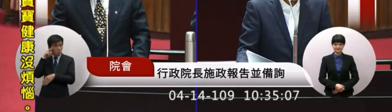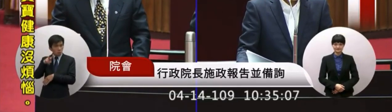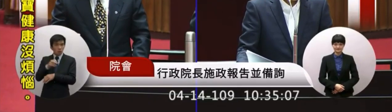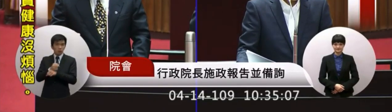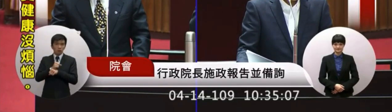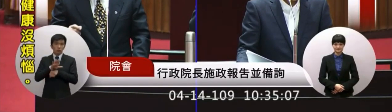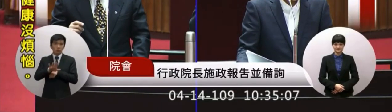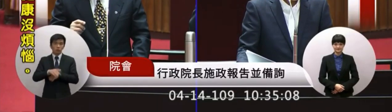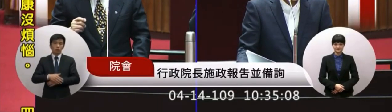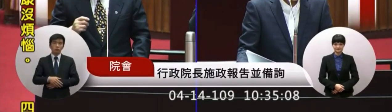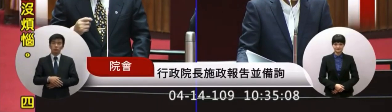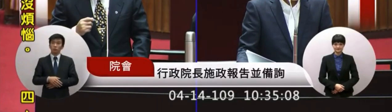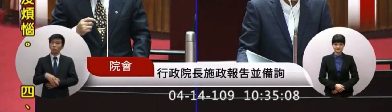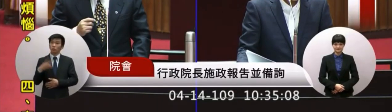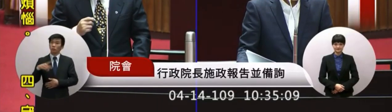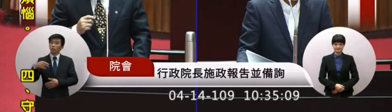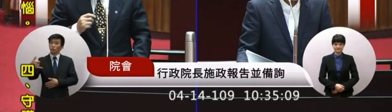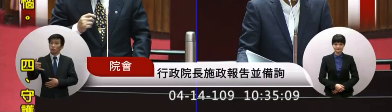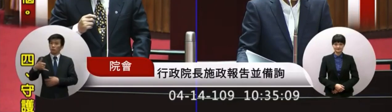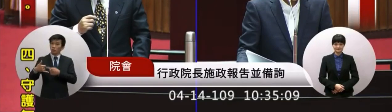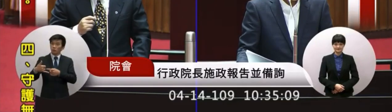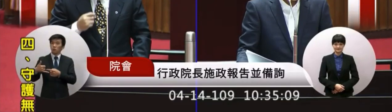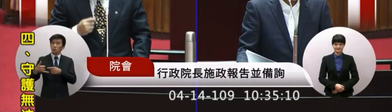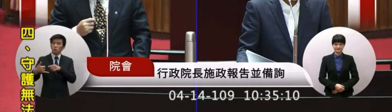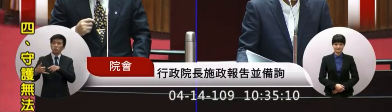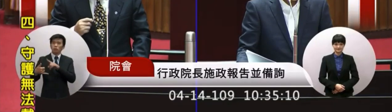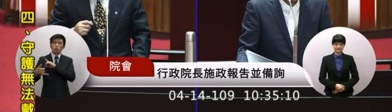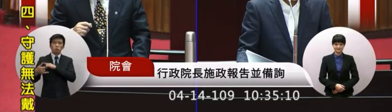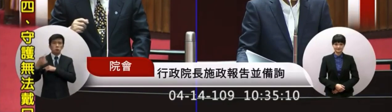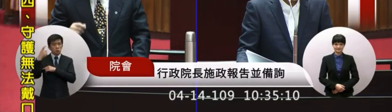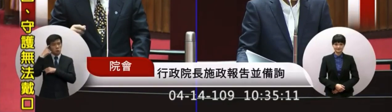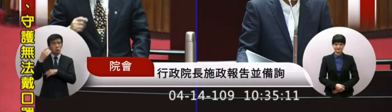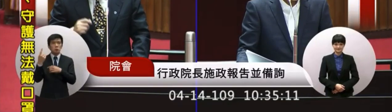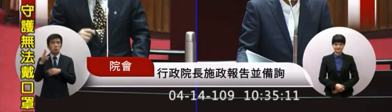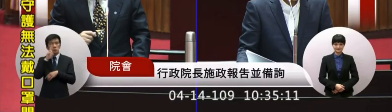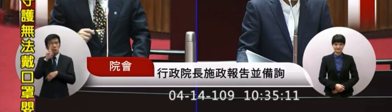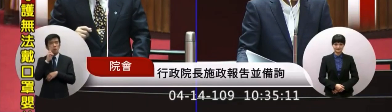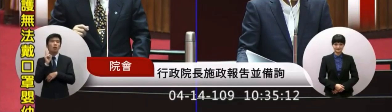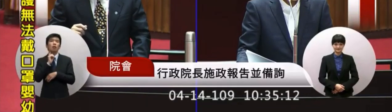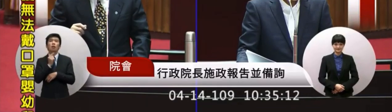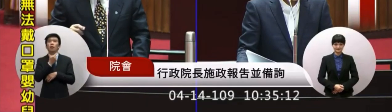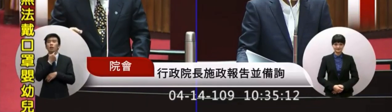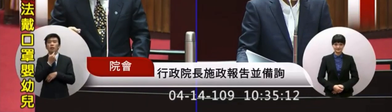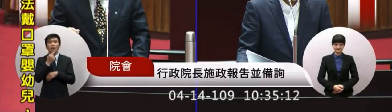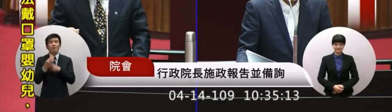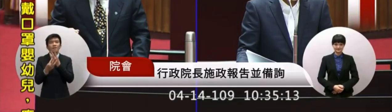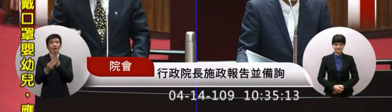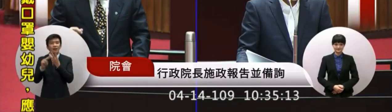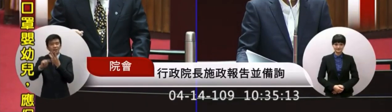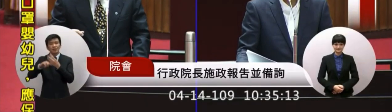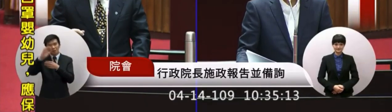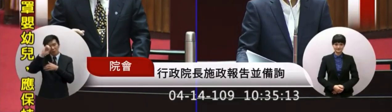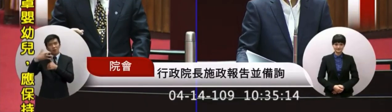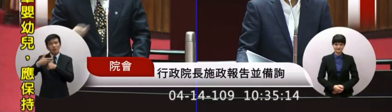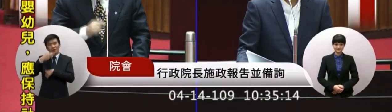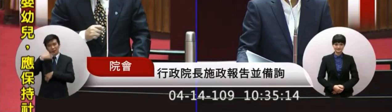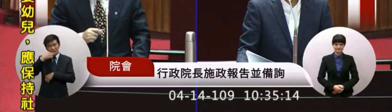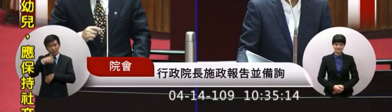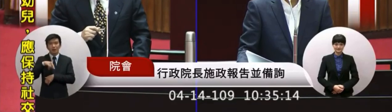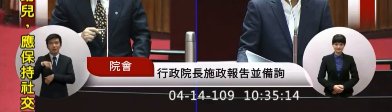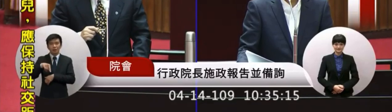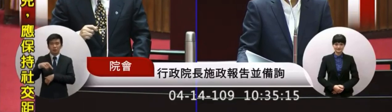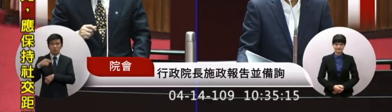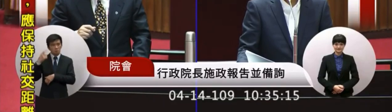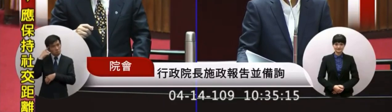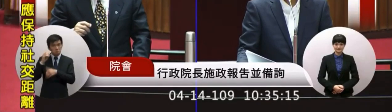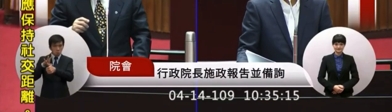仁昨天来的时候呢，他自认为是扁桃腺发炎，可能前天吹到风。但是我们同仁很小心，就请他说还是去医院